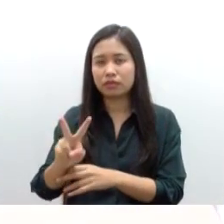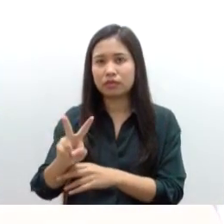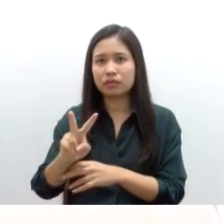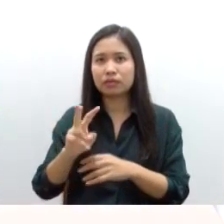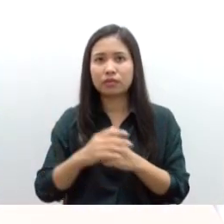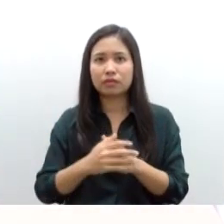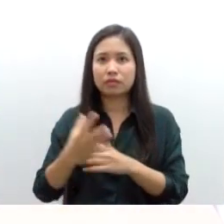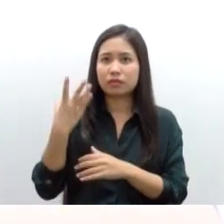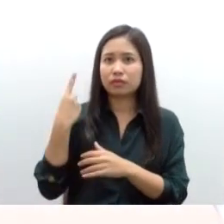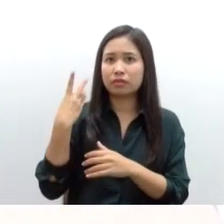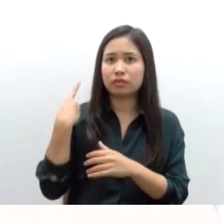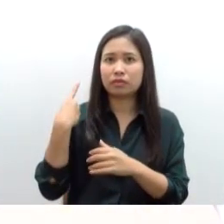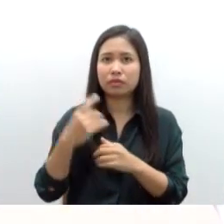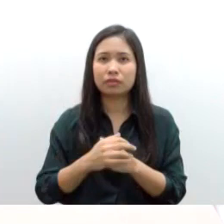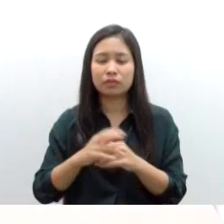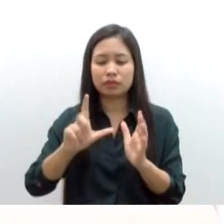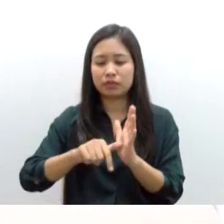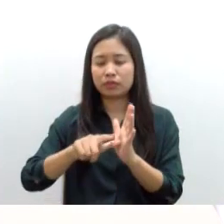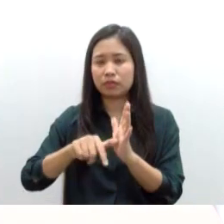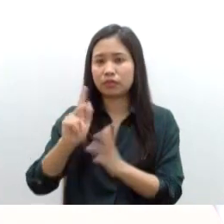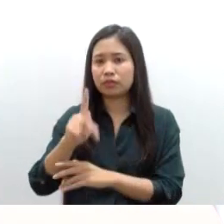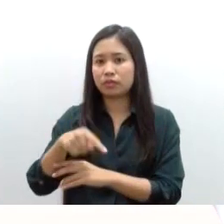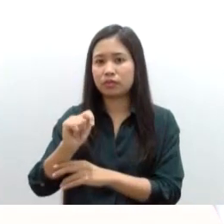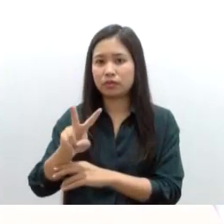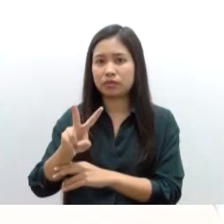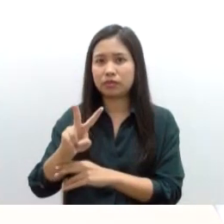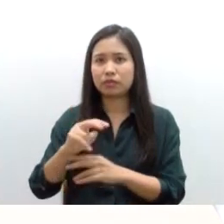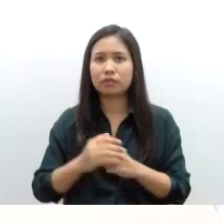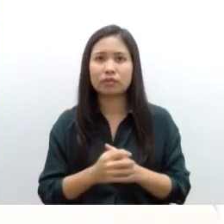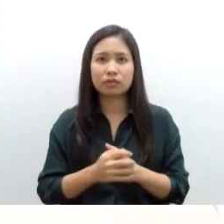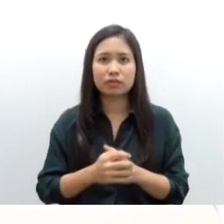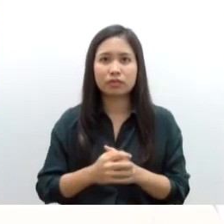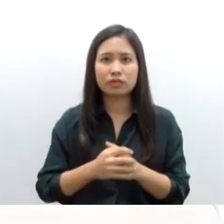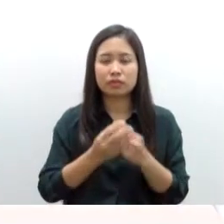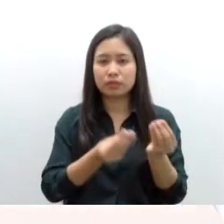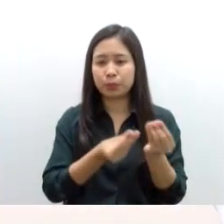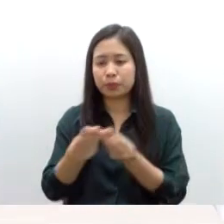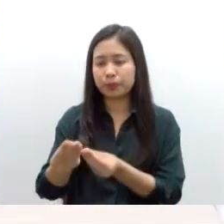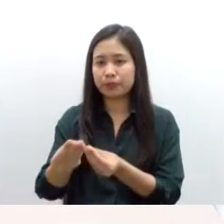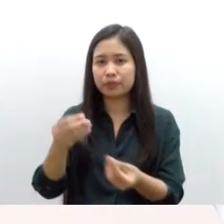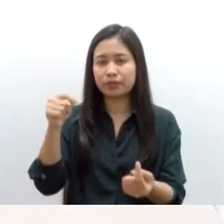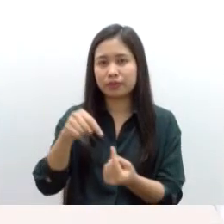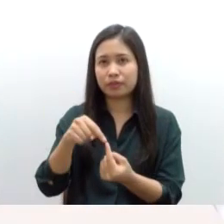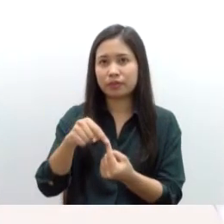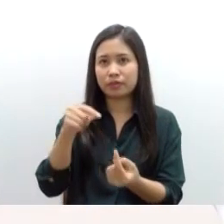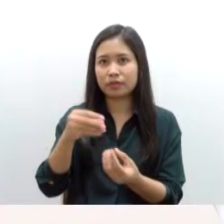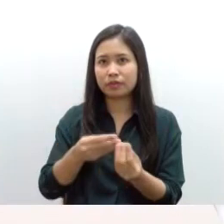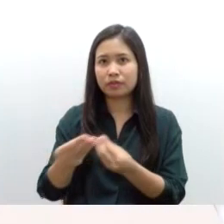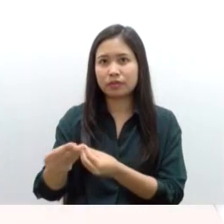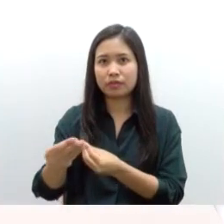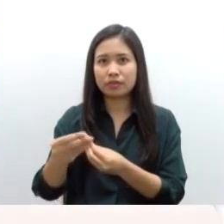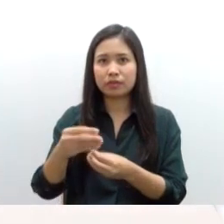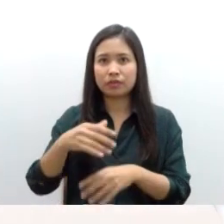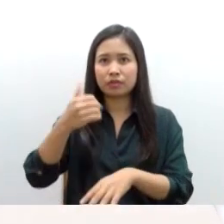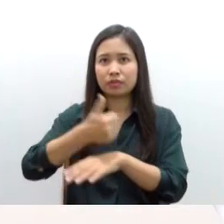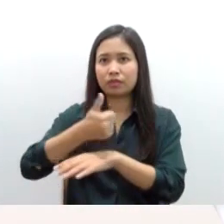มื่อวานเองครับท่านเลขาธิการคณะกรรมการการศึกษาขั้นพื้นฐานได้มอบหมายให้ที่ปรึกษาผู้เชี่ยวชาญใน